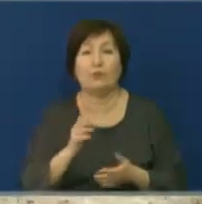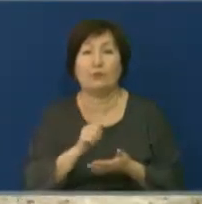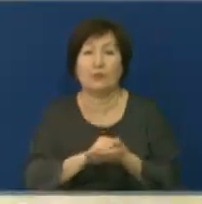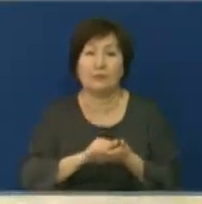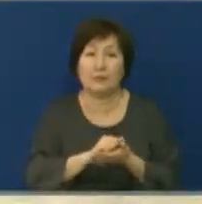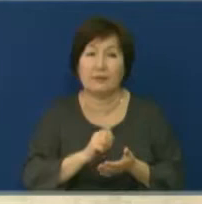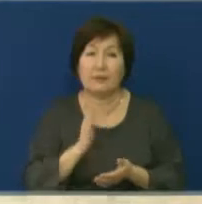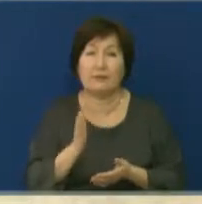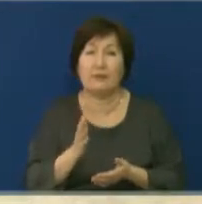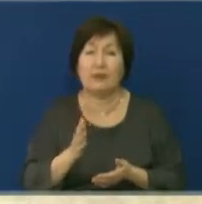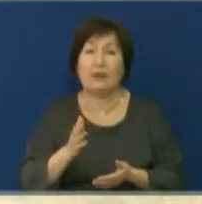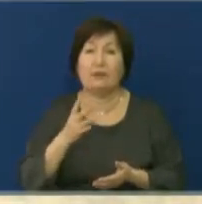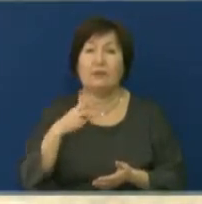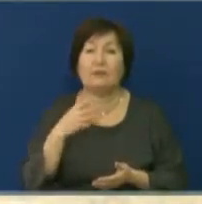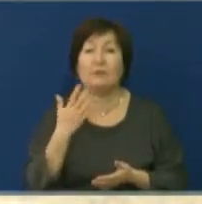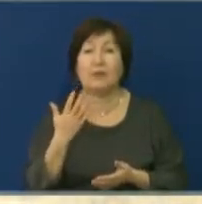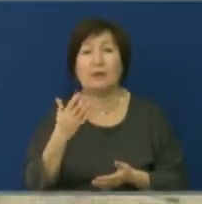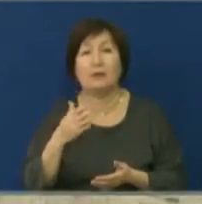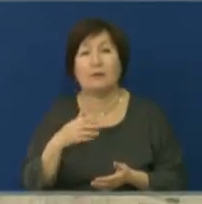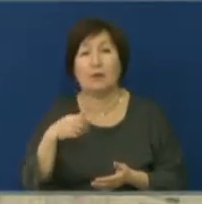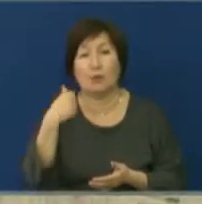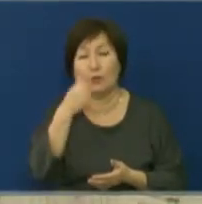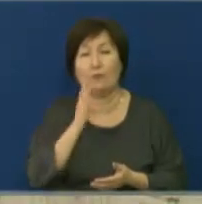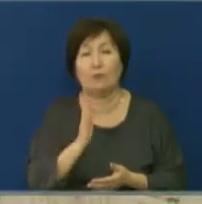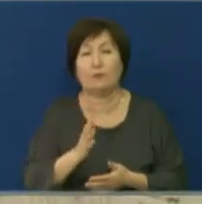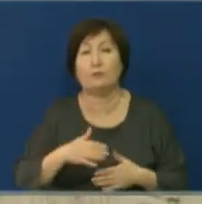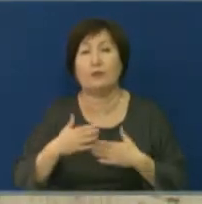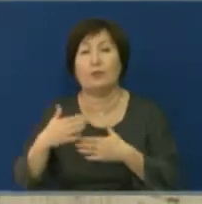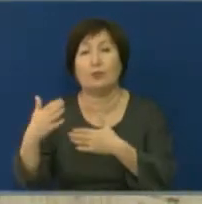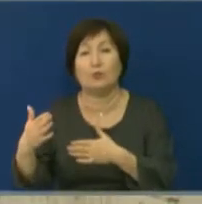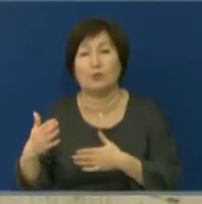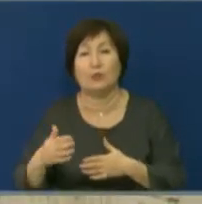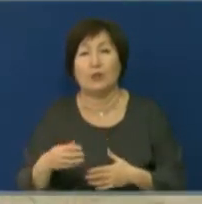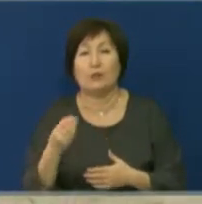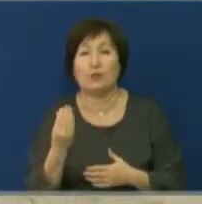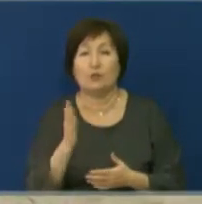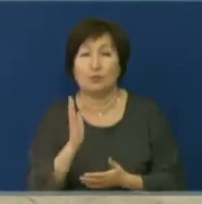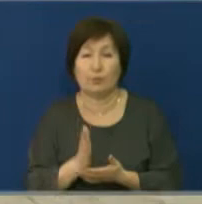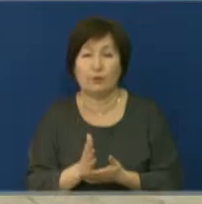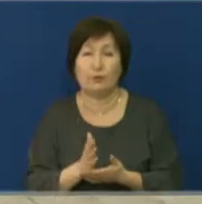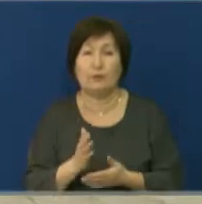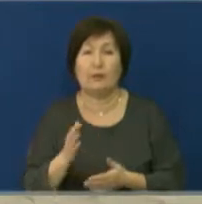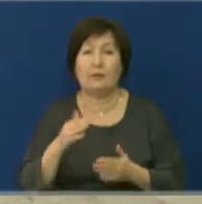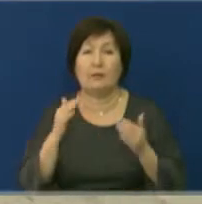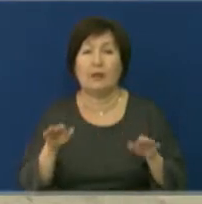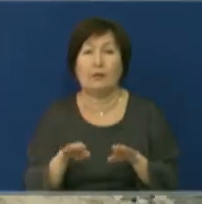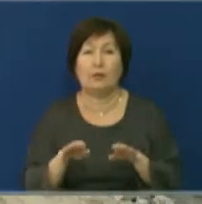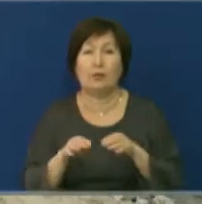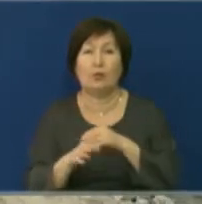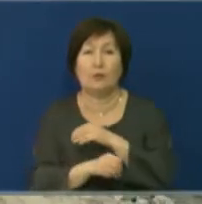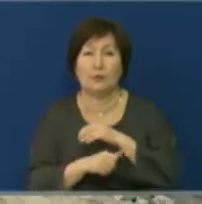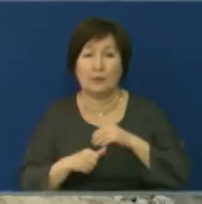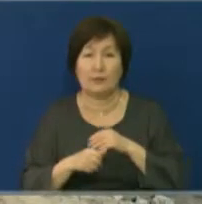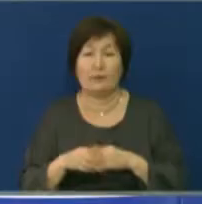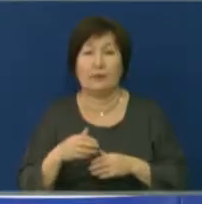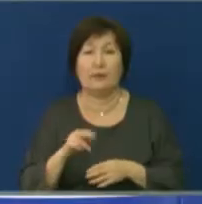года. При этом, с учетом жалоб жителей города, будет расширен перечень улиц, которые будут ремонтироваться. Айнур Касым, Кайрат Кожахметов,